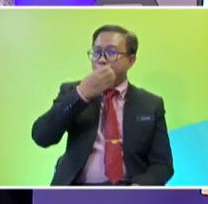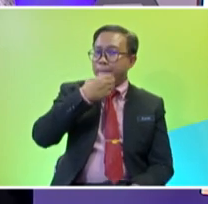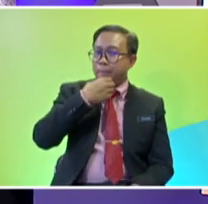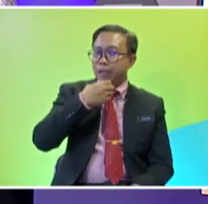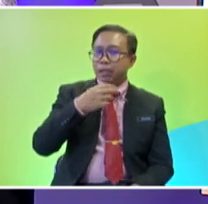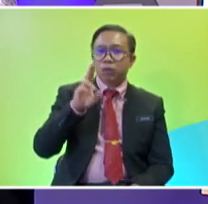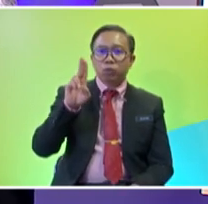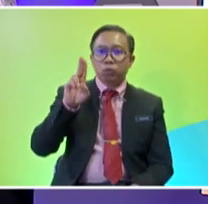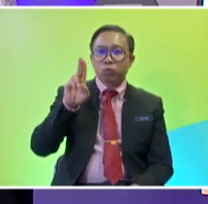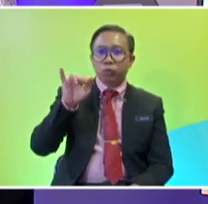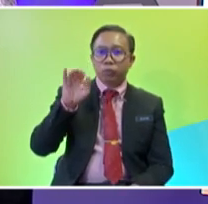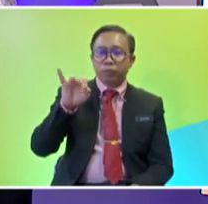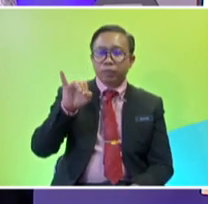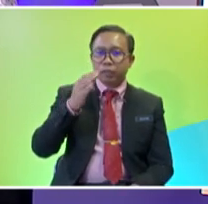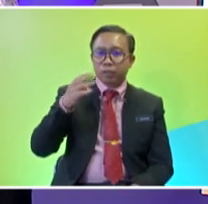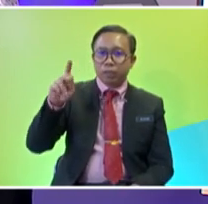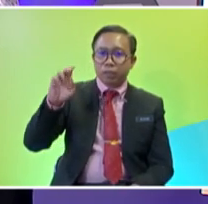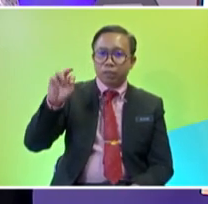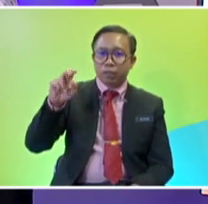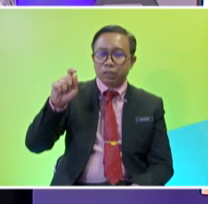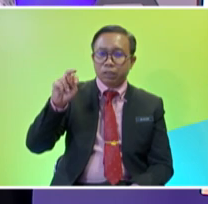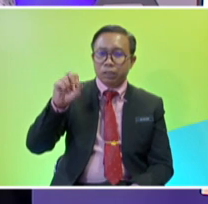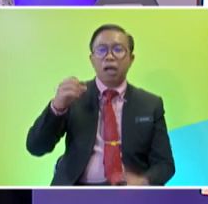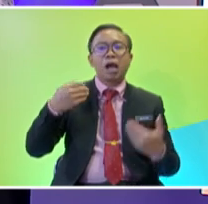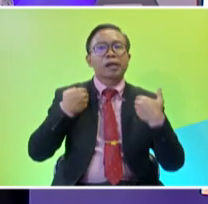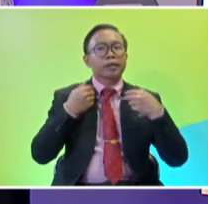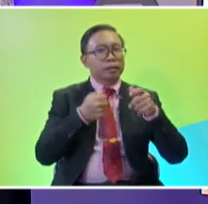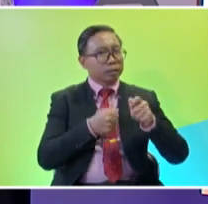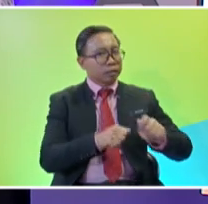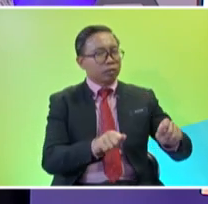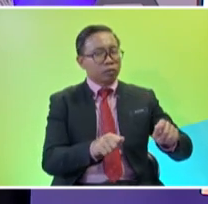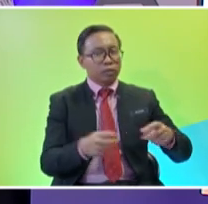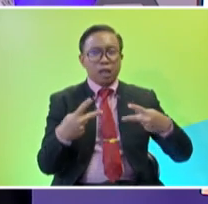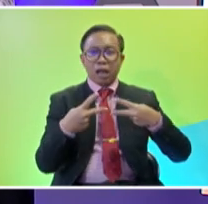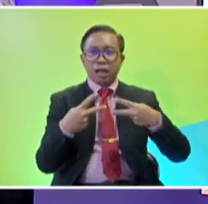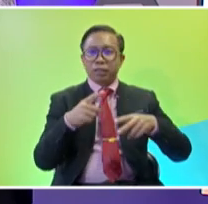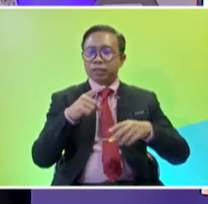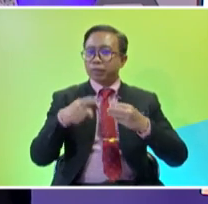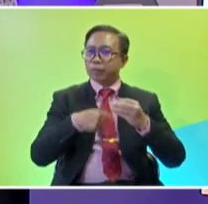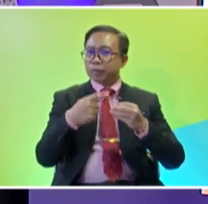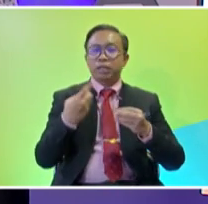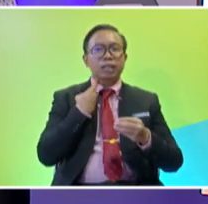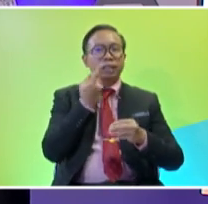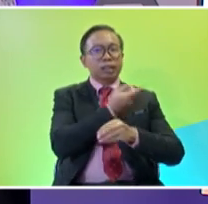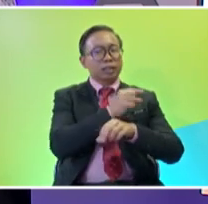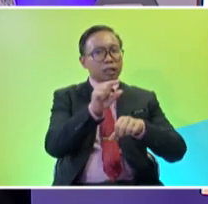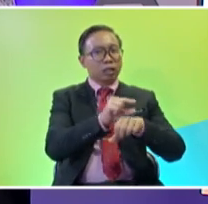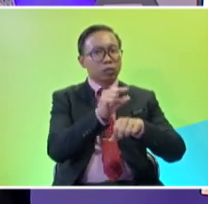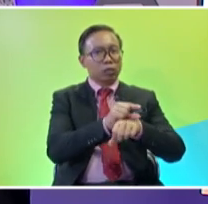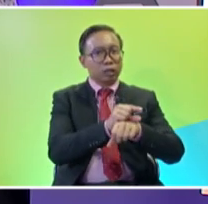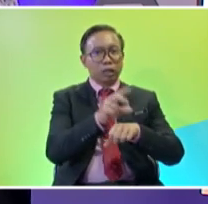ubi kentang semua tuh akan hasilkan arus elektrik bila kita gunakan